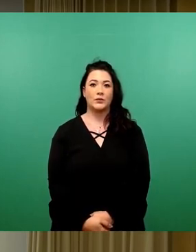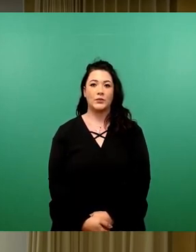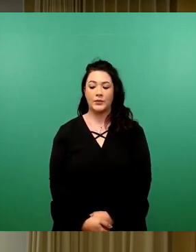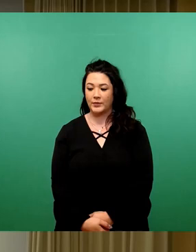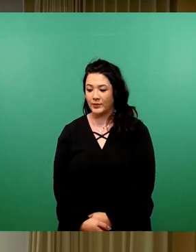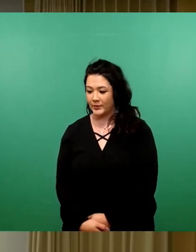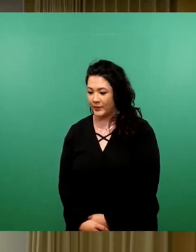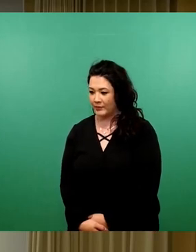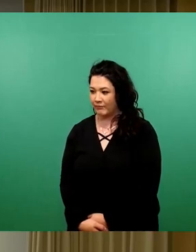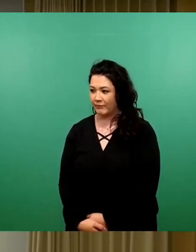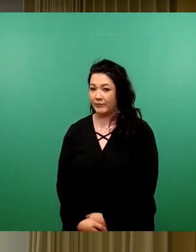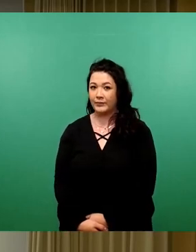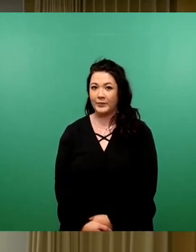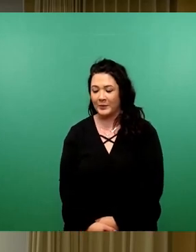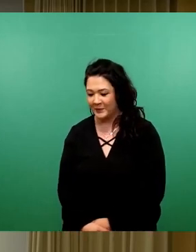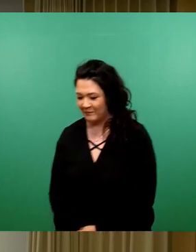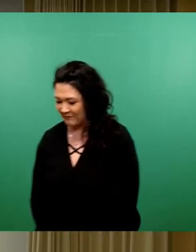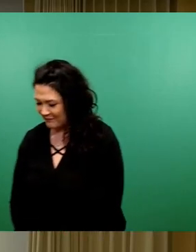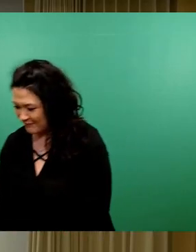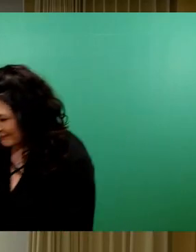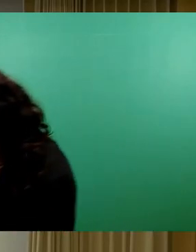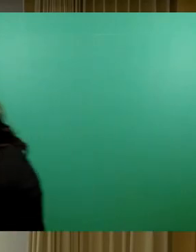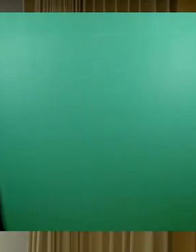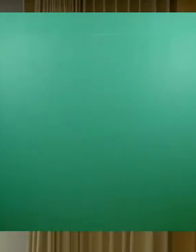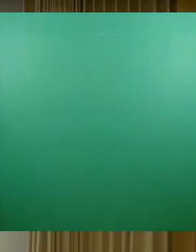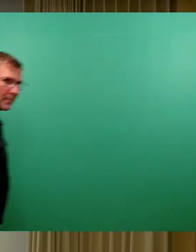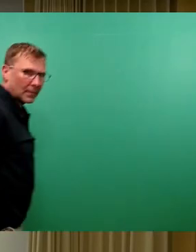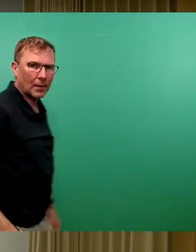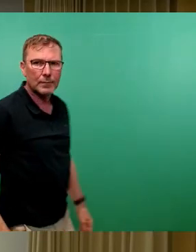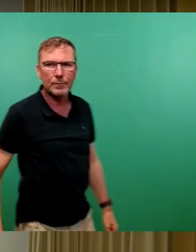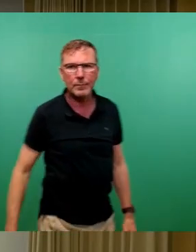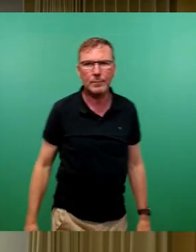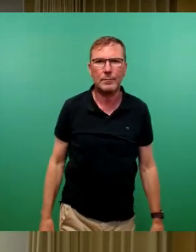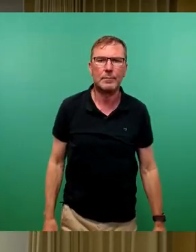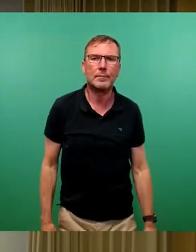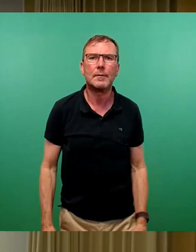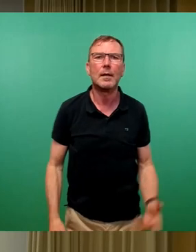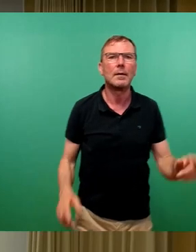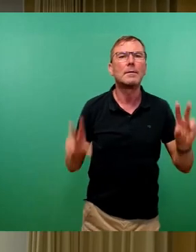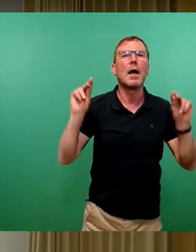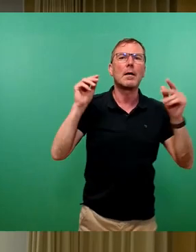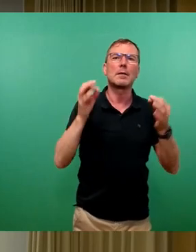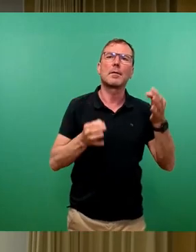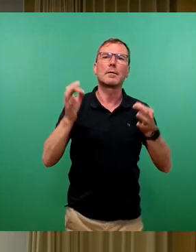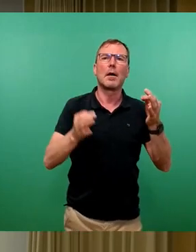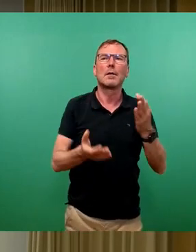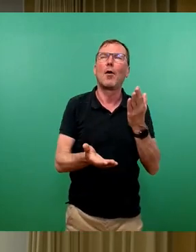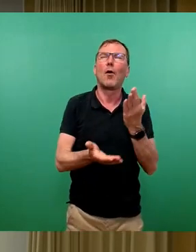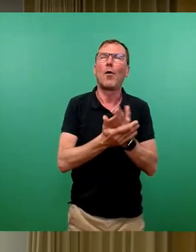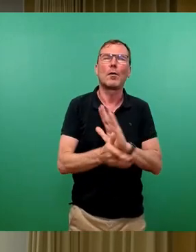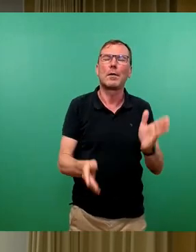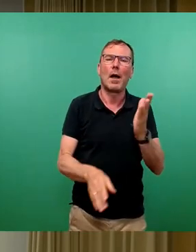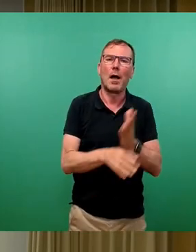Ja, meine Damen und Herren, das Postengescharre hört in diesem Stadtrat wahrscheinlich nie auf. Jetzt wird es von der linken Seite noch bis in die vierte und